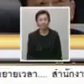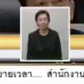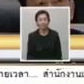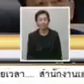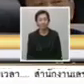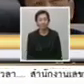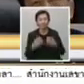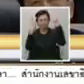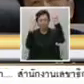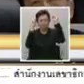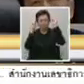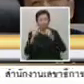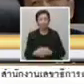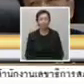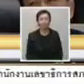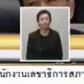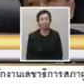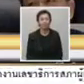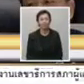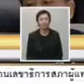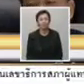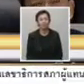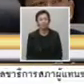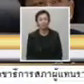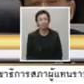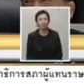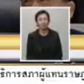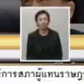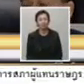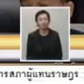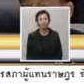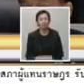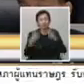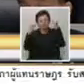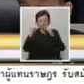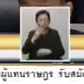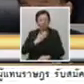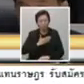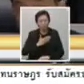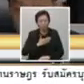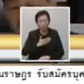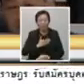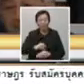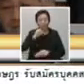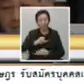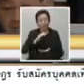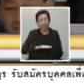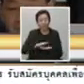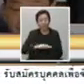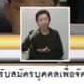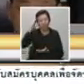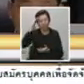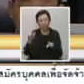ท่านนายกกับผมก็จบโรงเรียนเตรียมทหารด้วยกันนะครับ